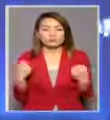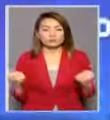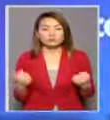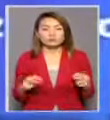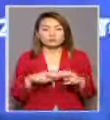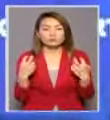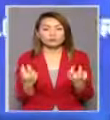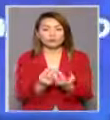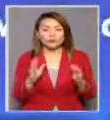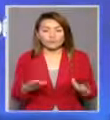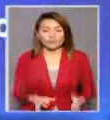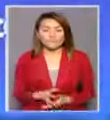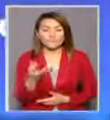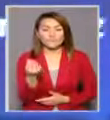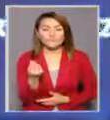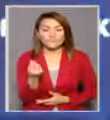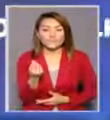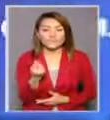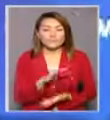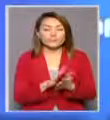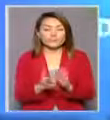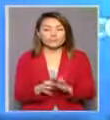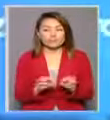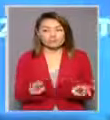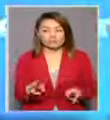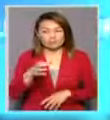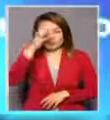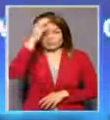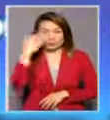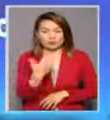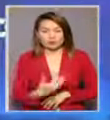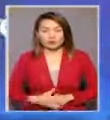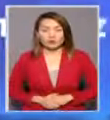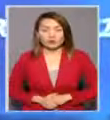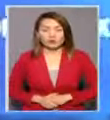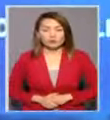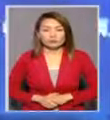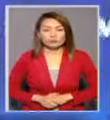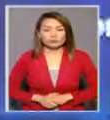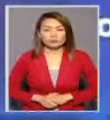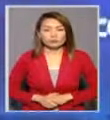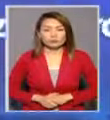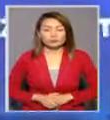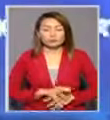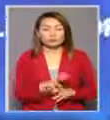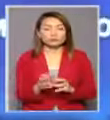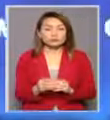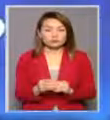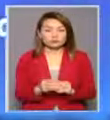секциями, кружками, в том числе, которые находятся в системе Министерства образования, то общий охват